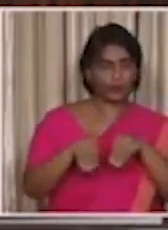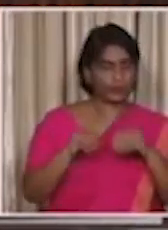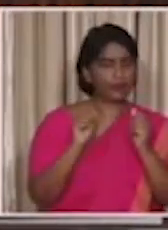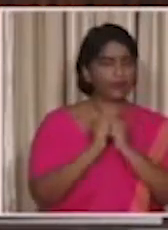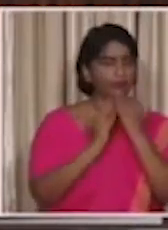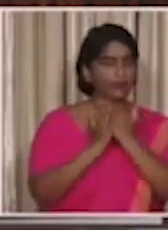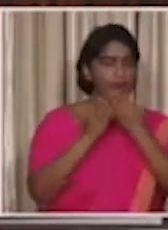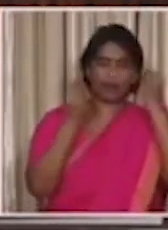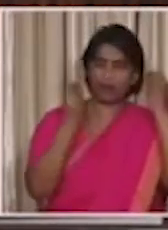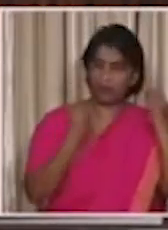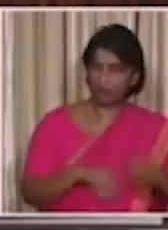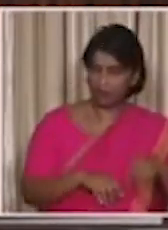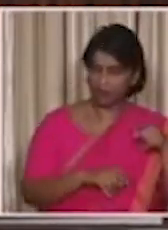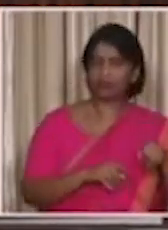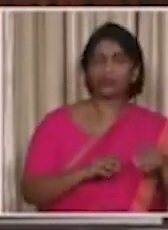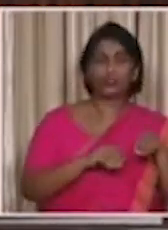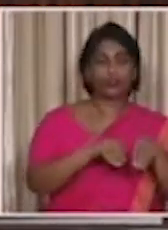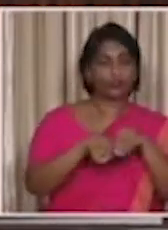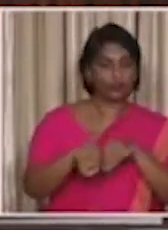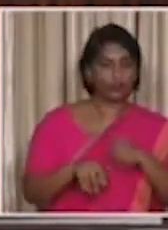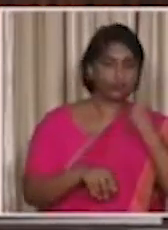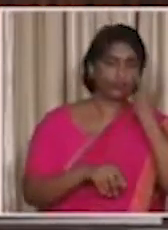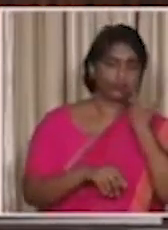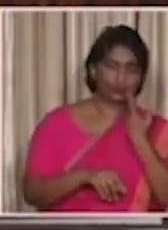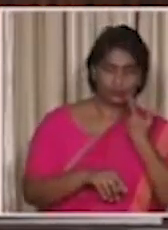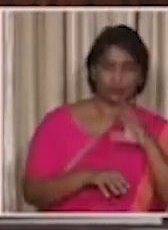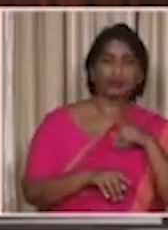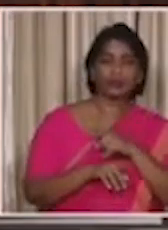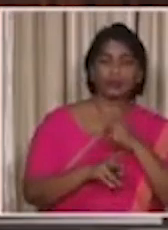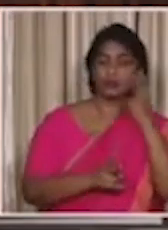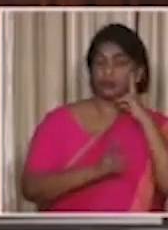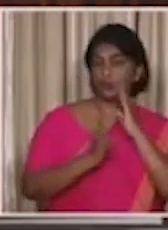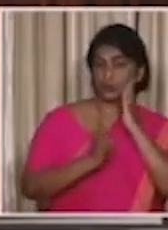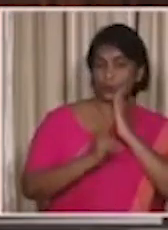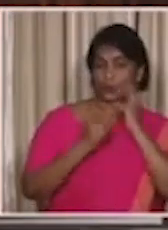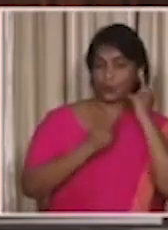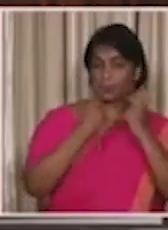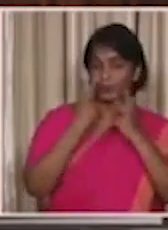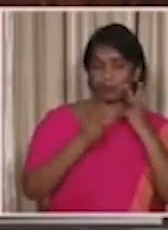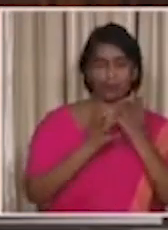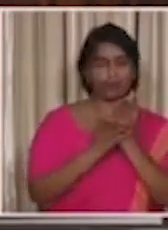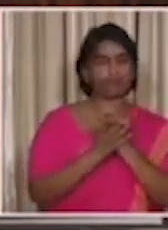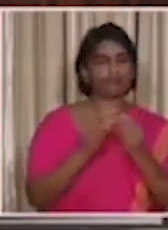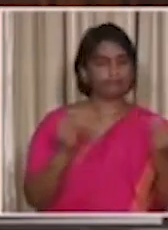කර්මාන්තය කඩා වැටිලා ගොවියන් අසරණ වෙලා සංචාරක